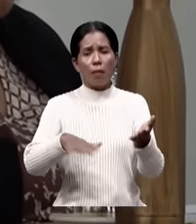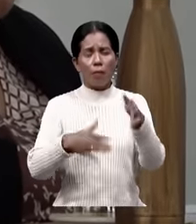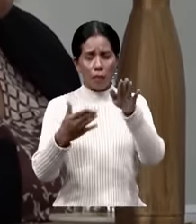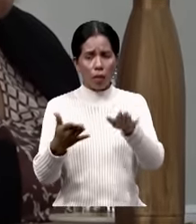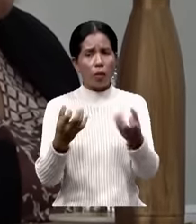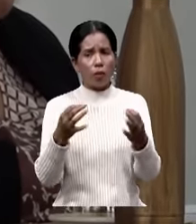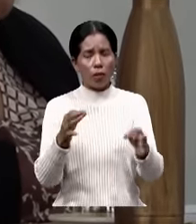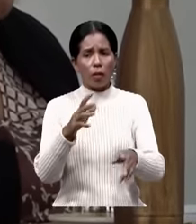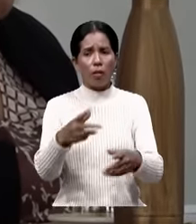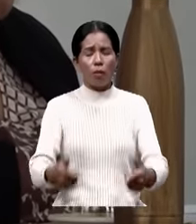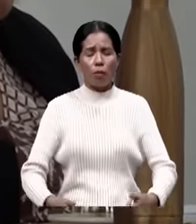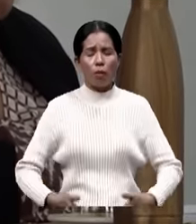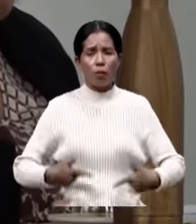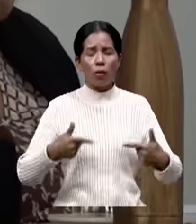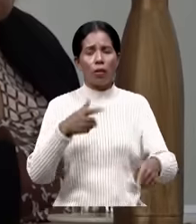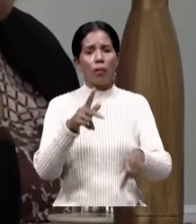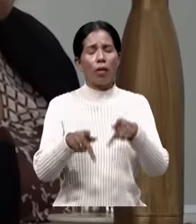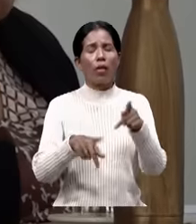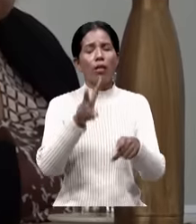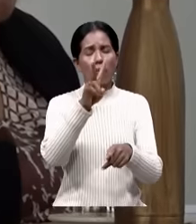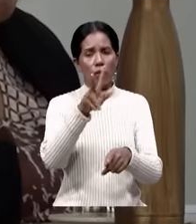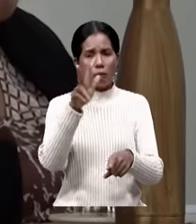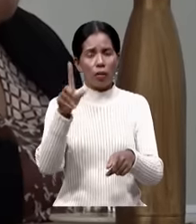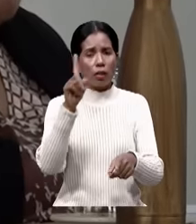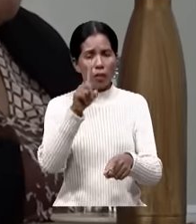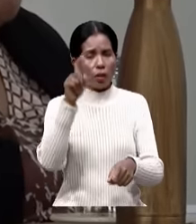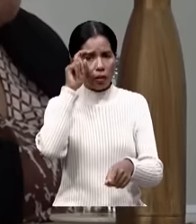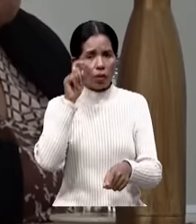mori zema na e rua tolu, ida mate da ankaran.